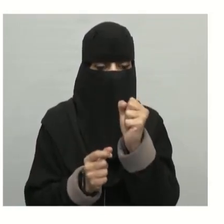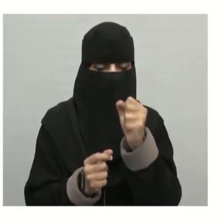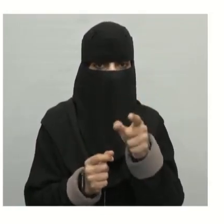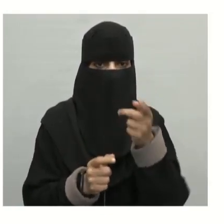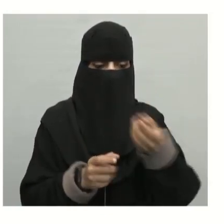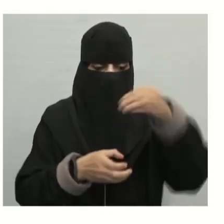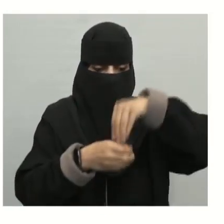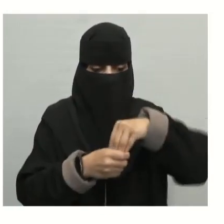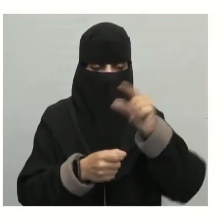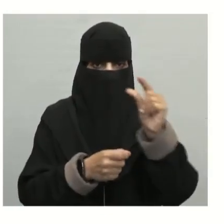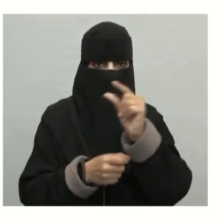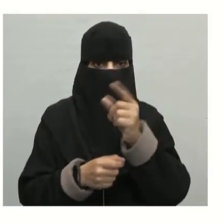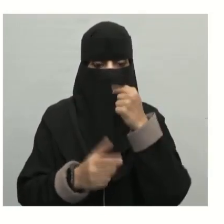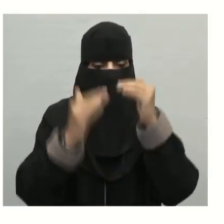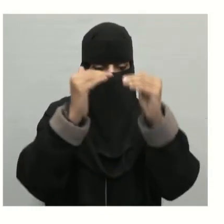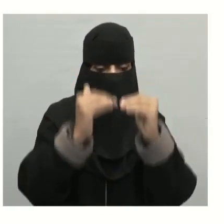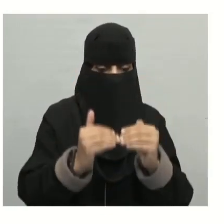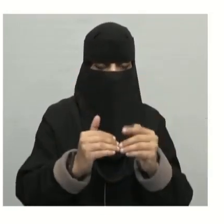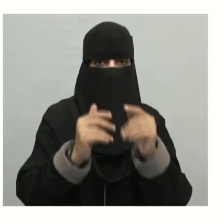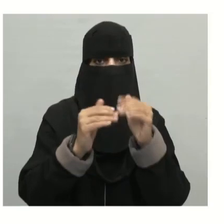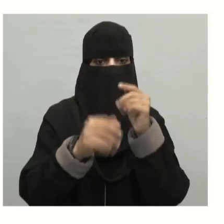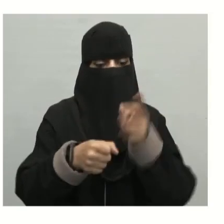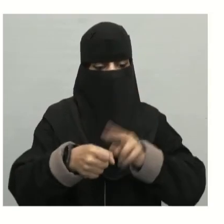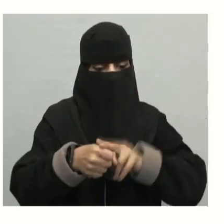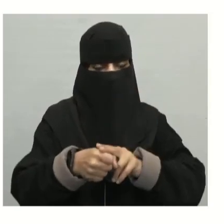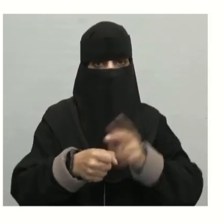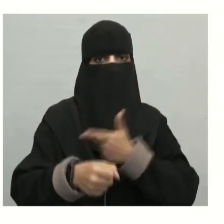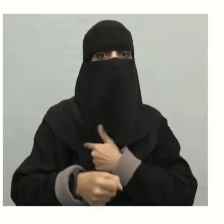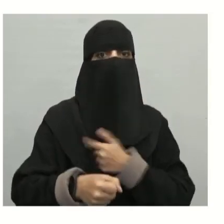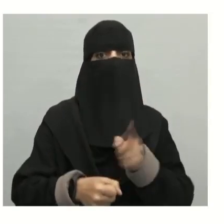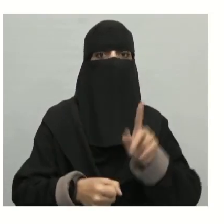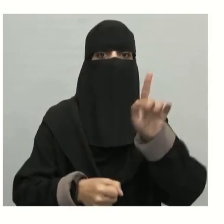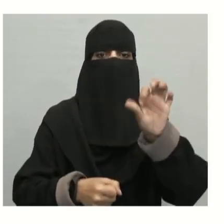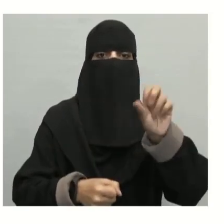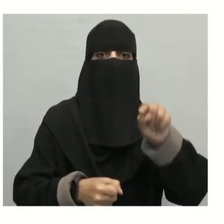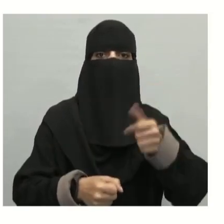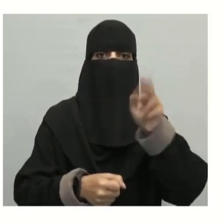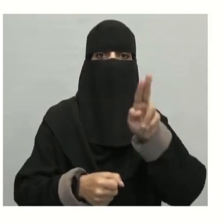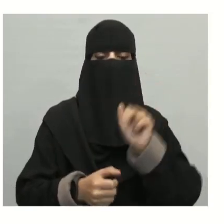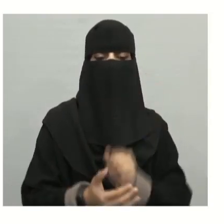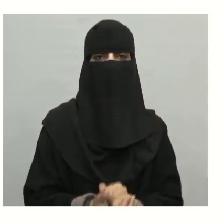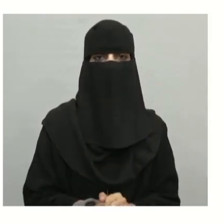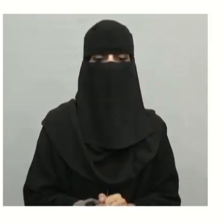الصلبه التي تحوي ذرات بشكل مرتب ومنتظم ومتكرر اسميها بلورات